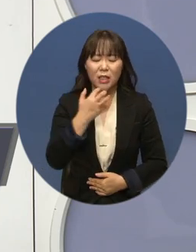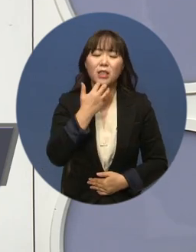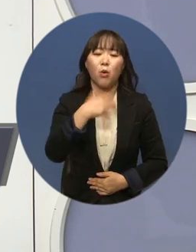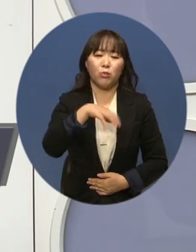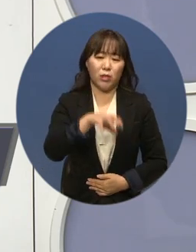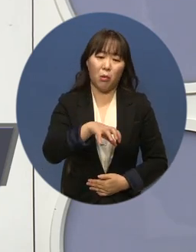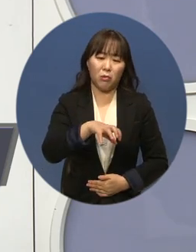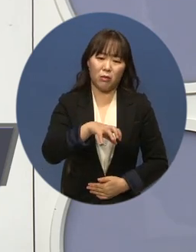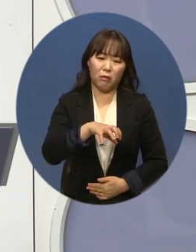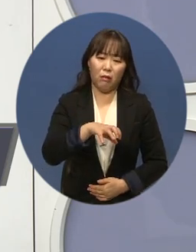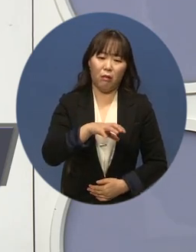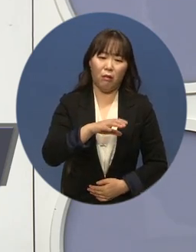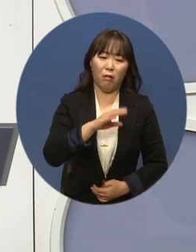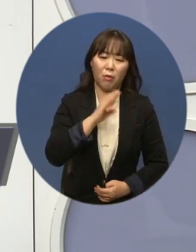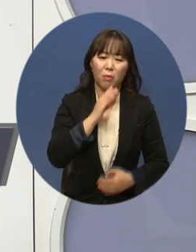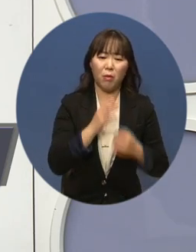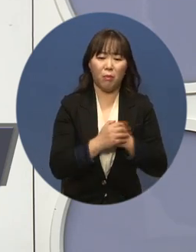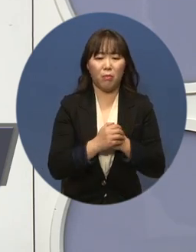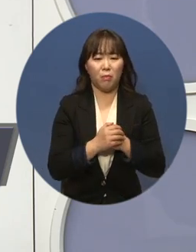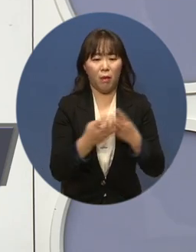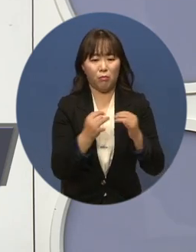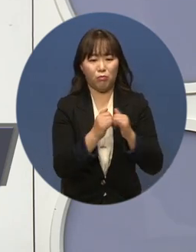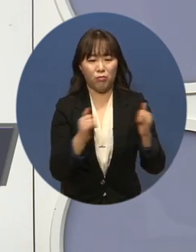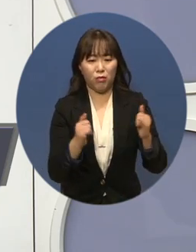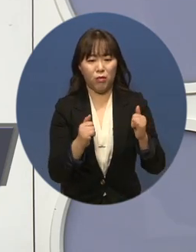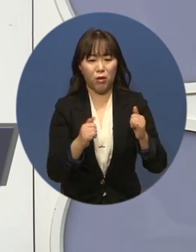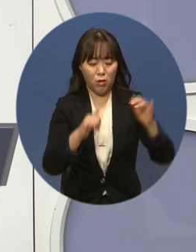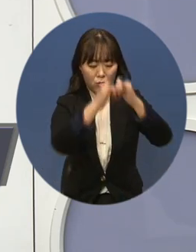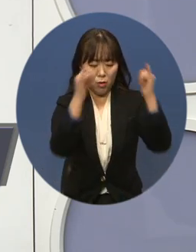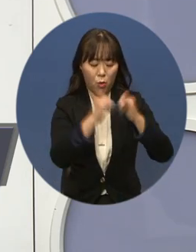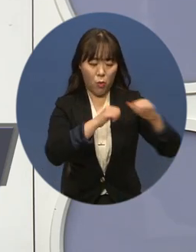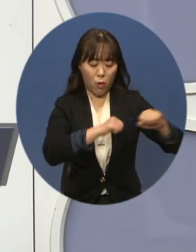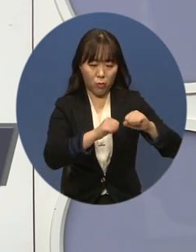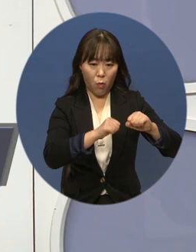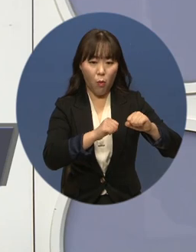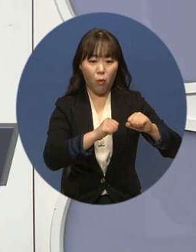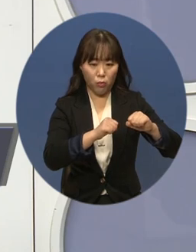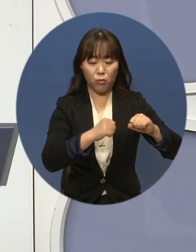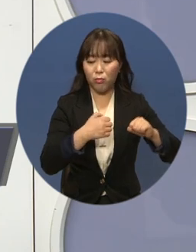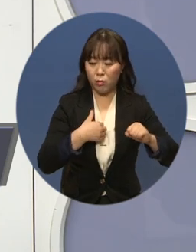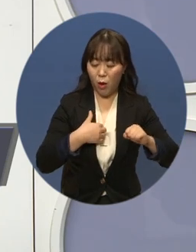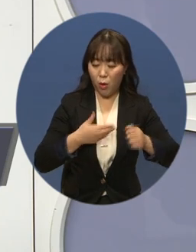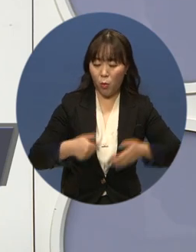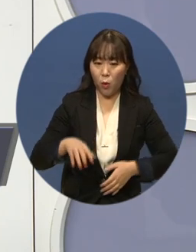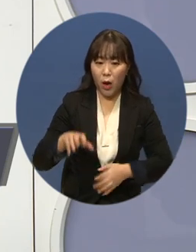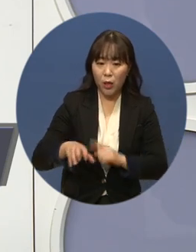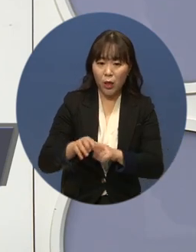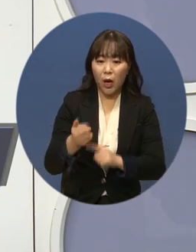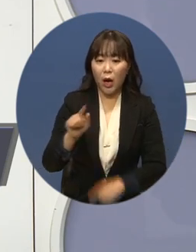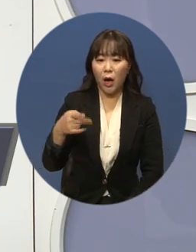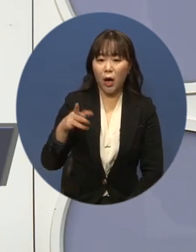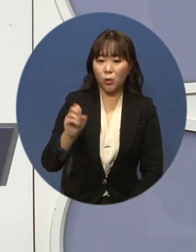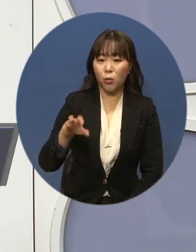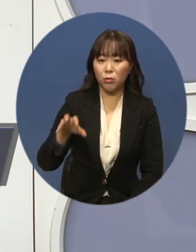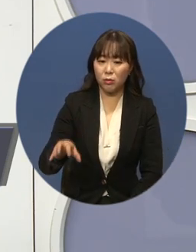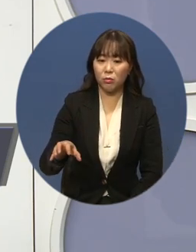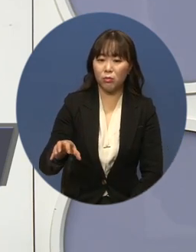워낙 맹만가들이 많고 사회운동하는 분들이 많고 제 고향인 하동 남해